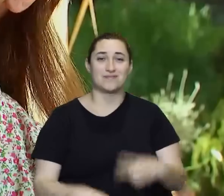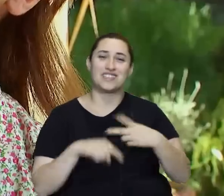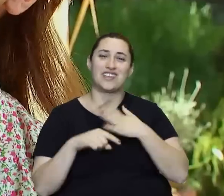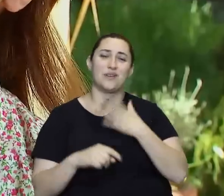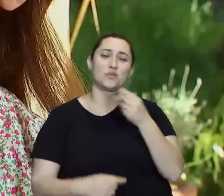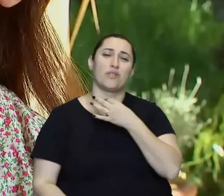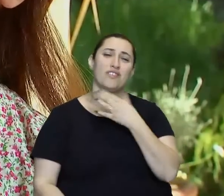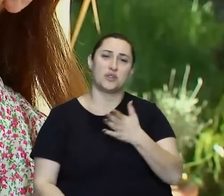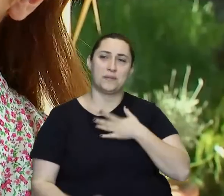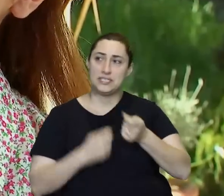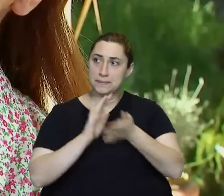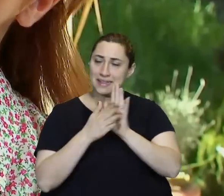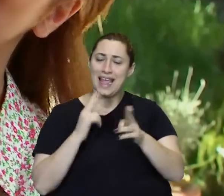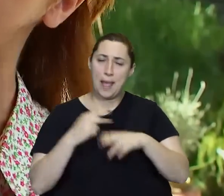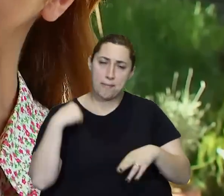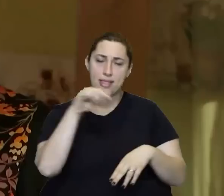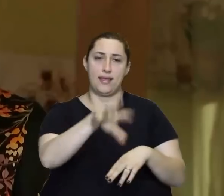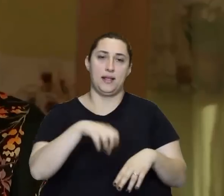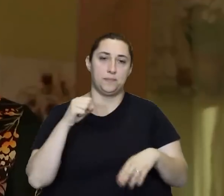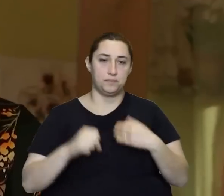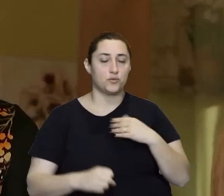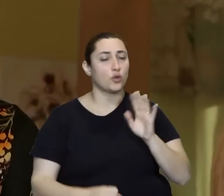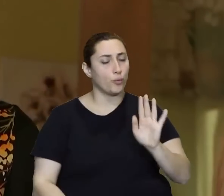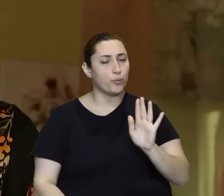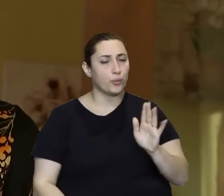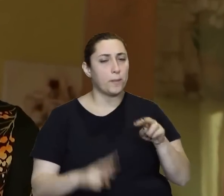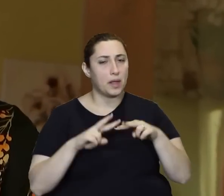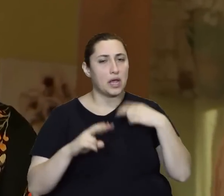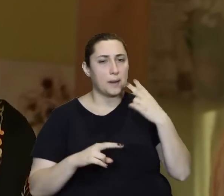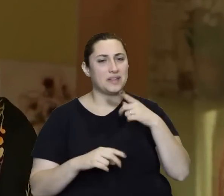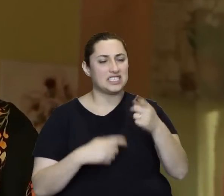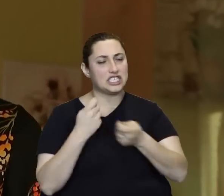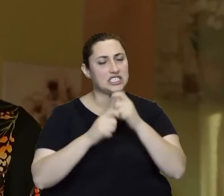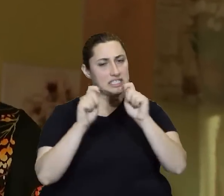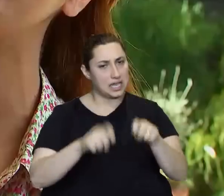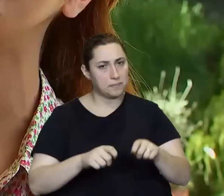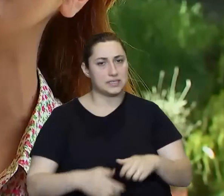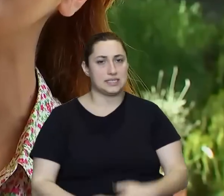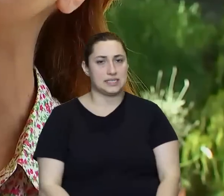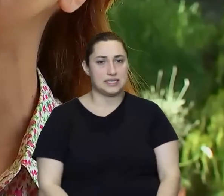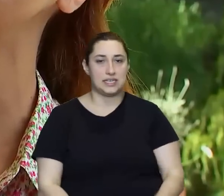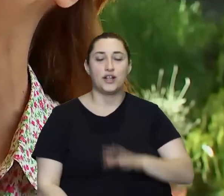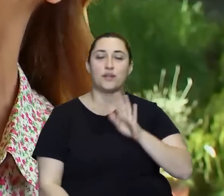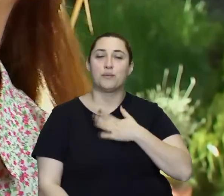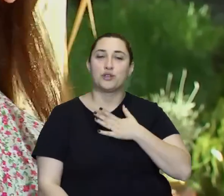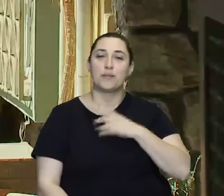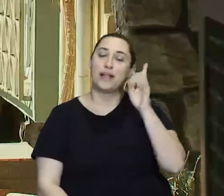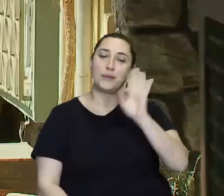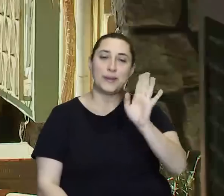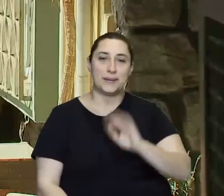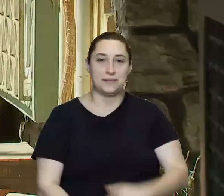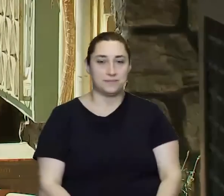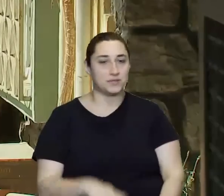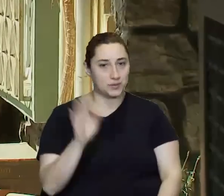Zehracığım çok sağ ol. Ben işim biter bitmez hemen gelip alırım. Tamam tamam Melike abla. Siz işinizi halledin de. Tamam canım. Hadi Allah'a